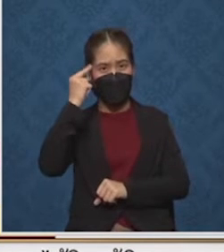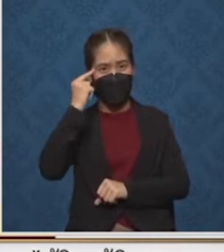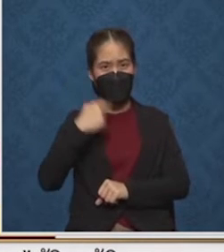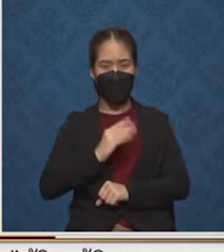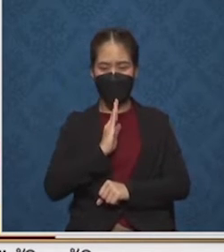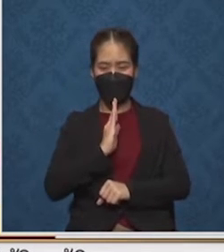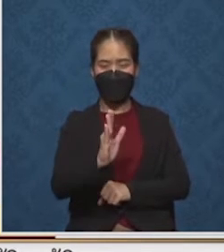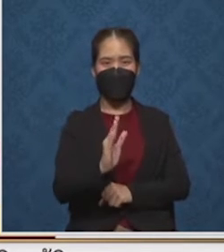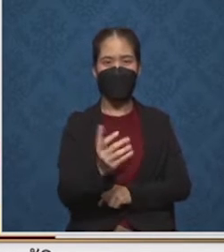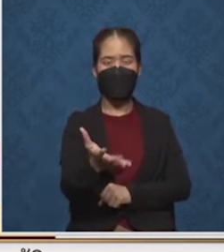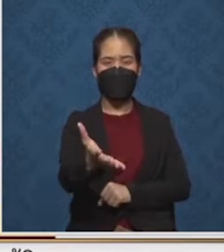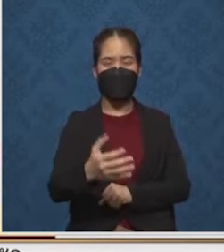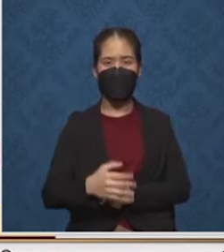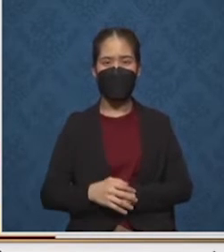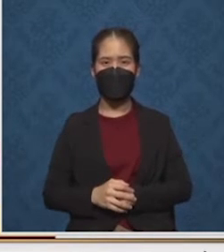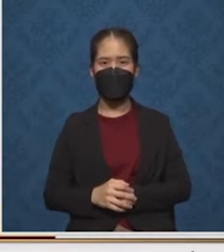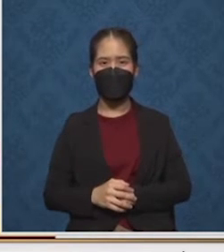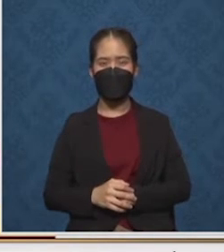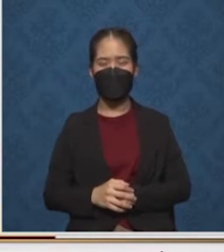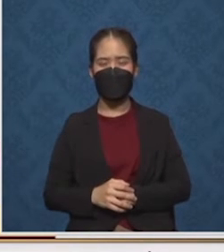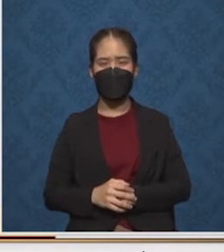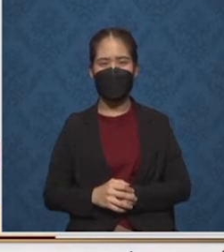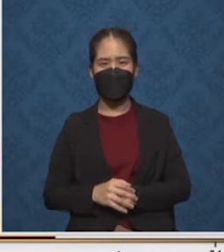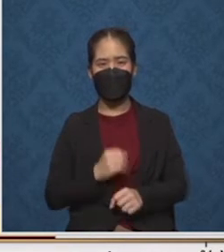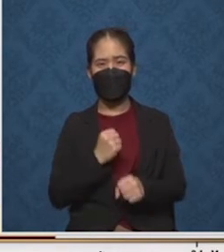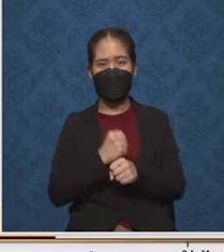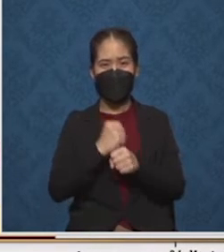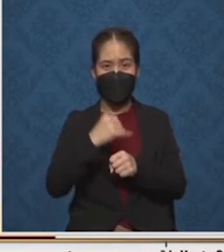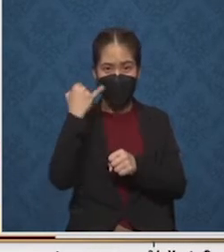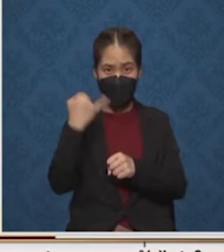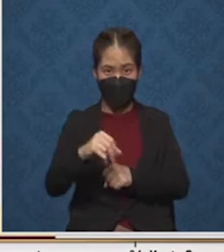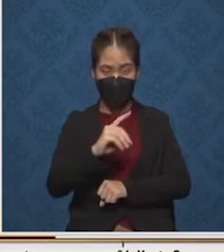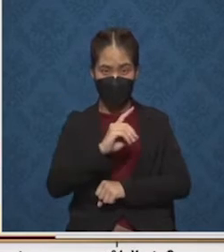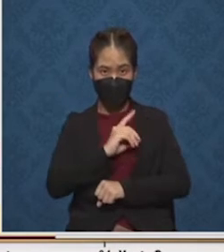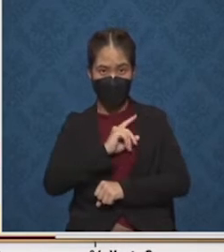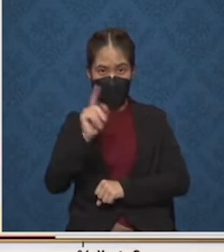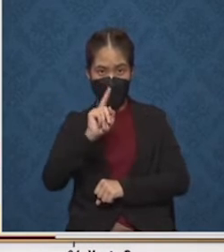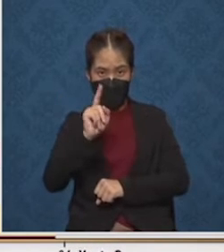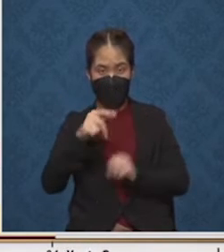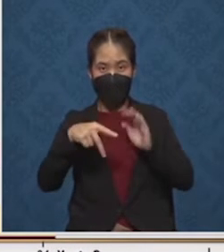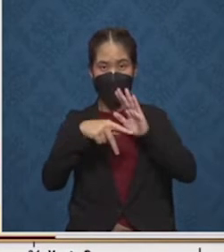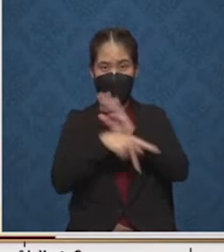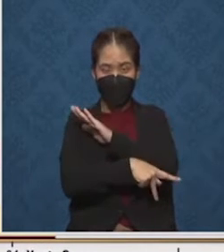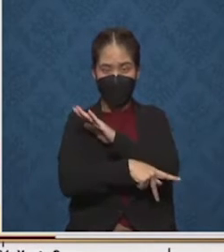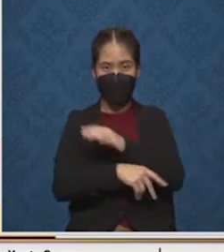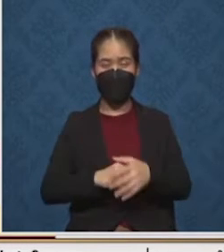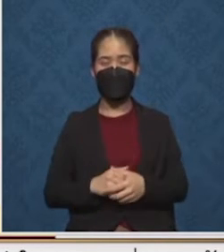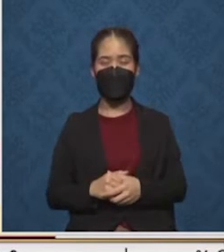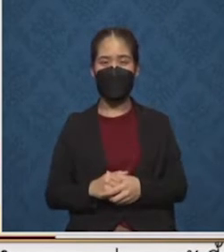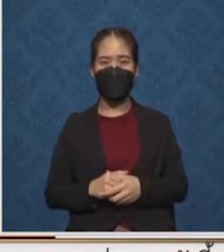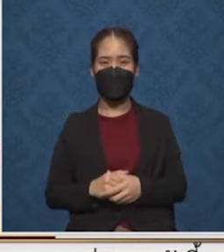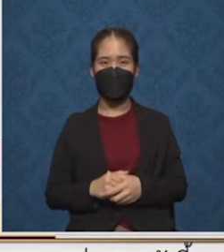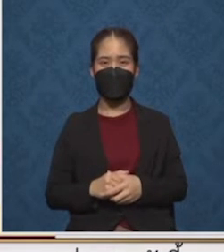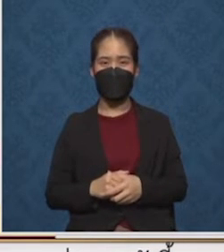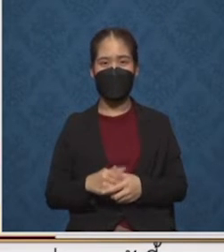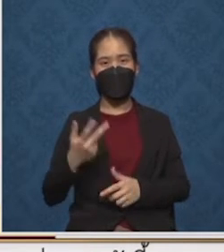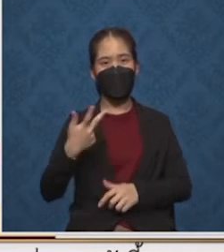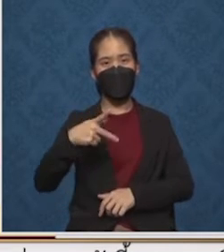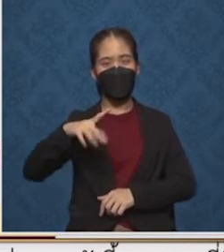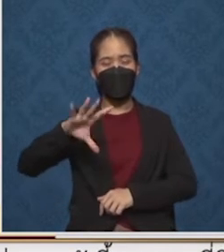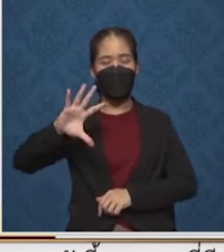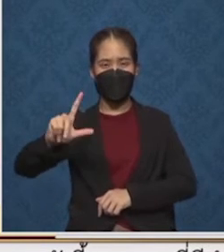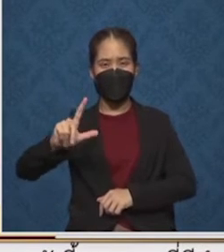สุจริตนี่เป็นการกระทำผิดหน้าที่อย่างทุจริตอันนี้แหละครับปปช